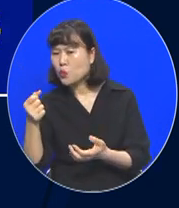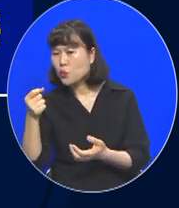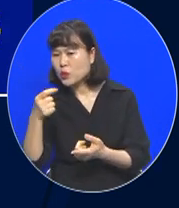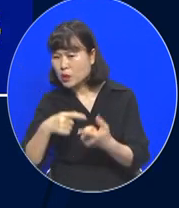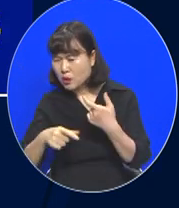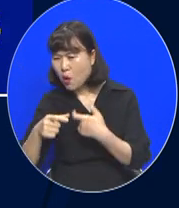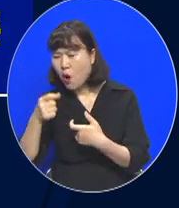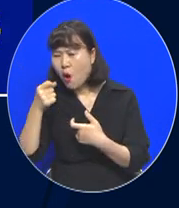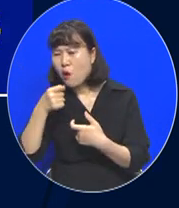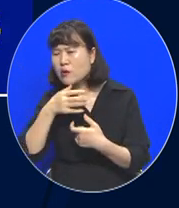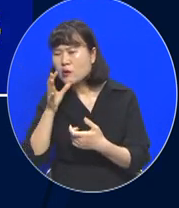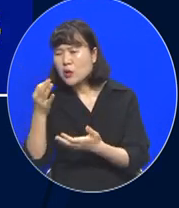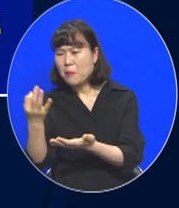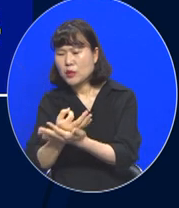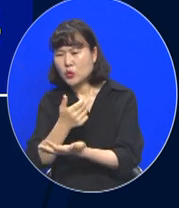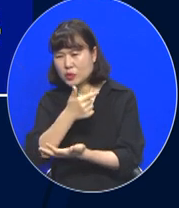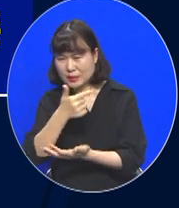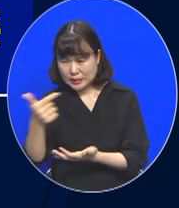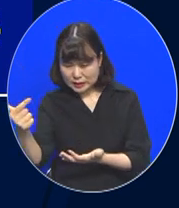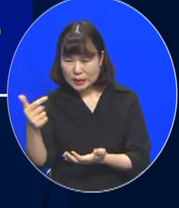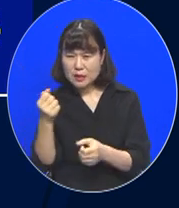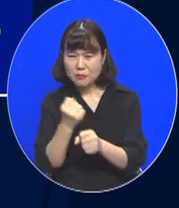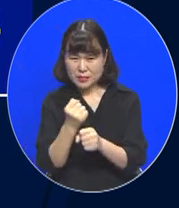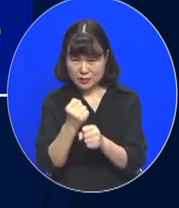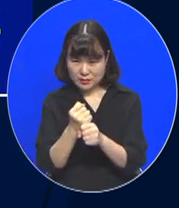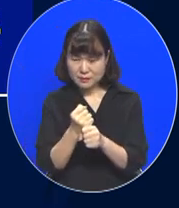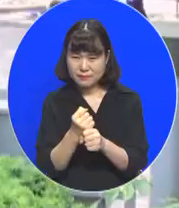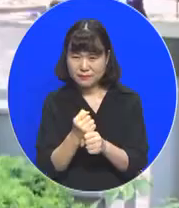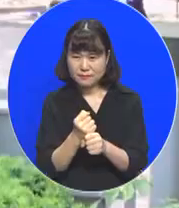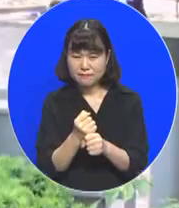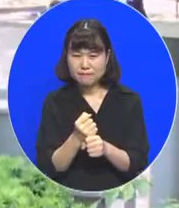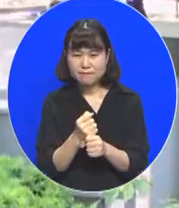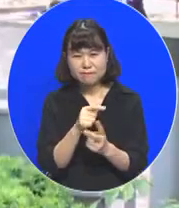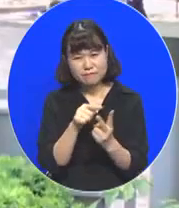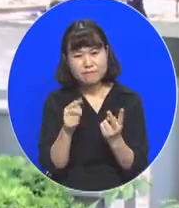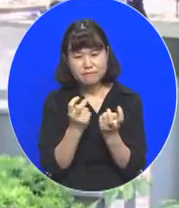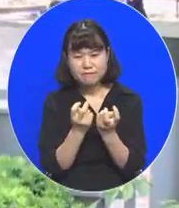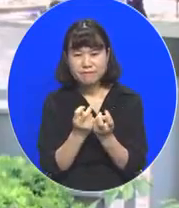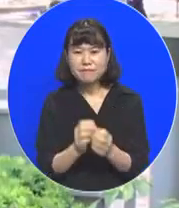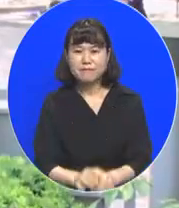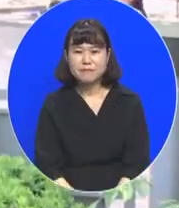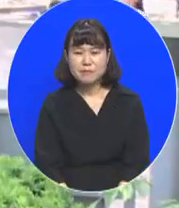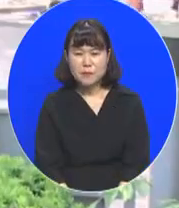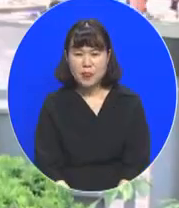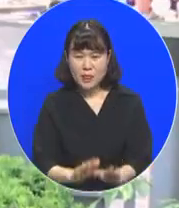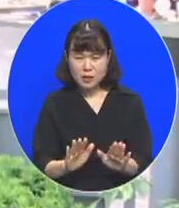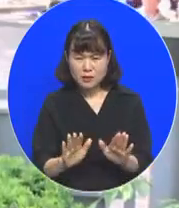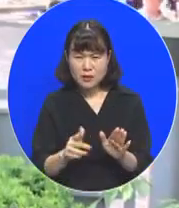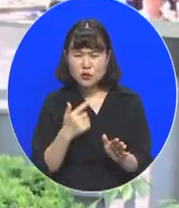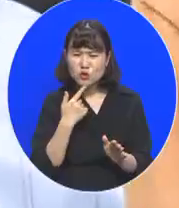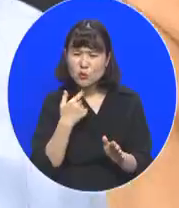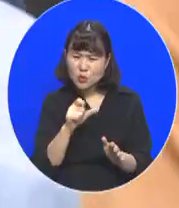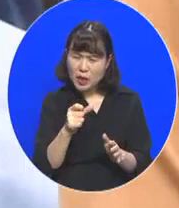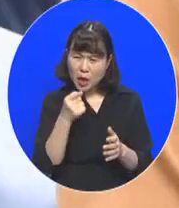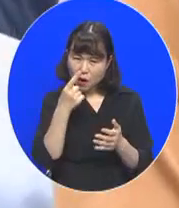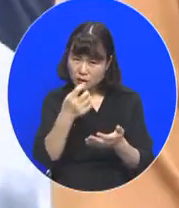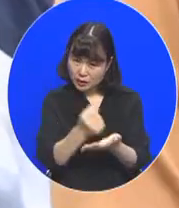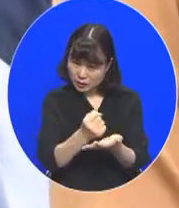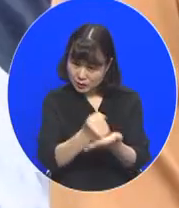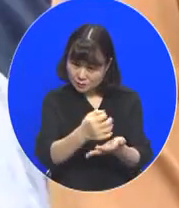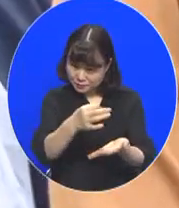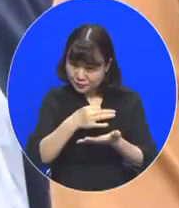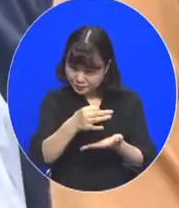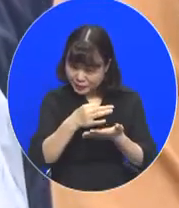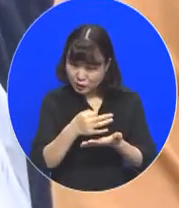50% 수준까지 올리는 내용도 포함될 걸로 보입니다. 이와 함께 현재 65세인 연금 수급 개시